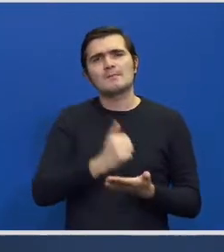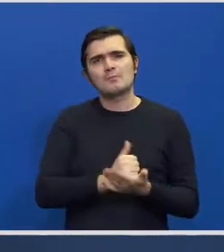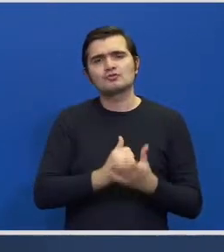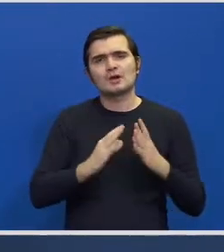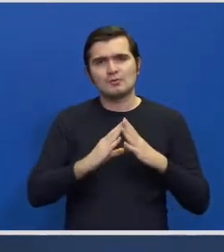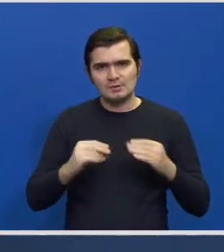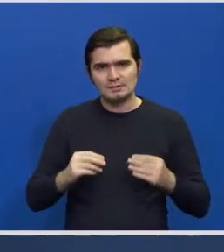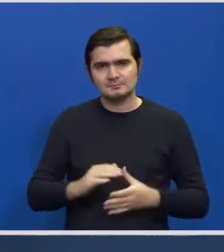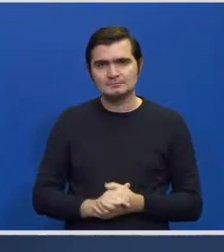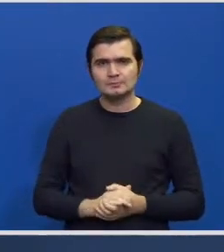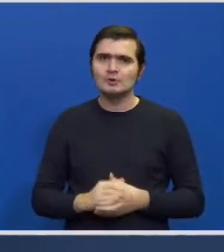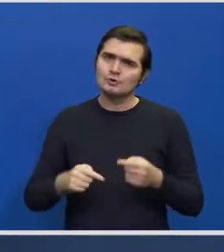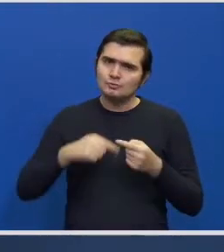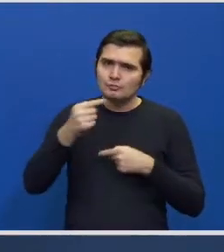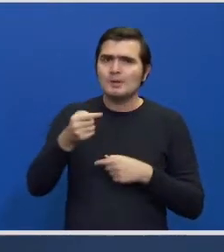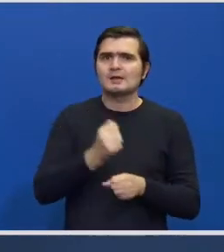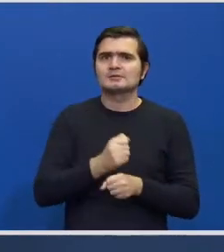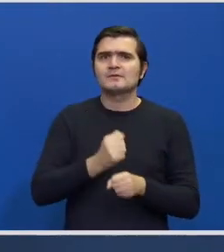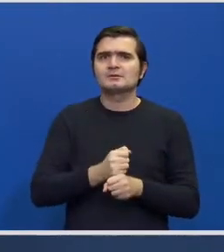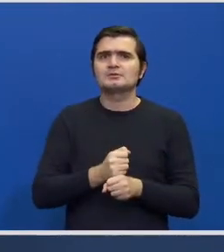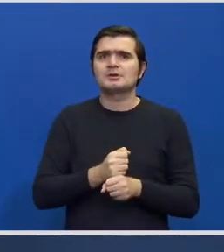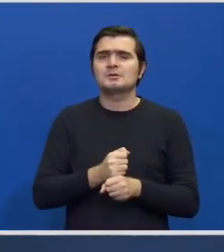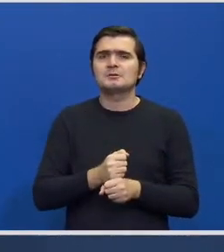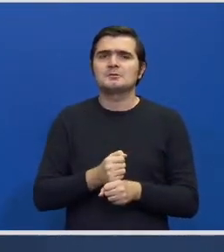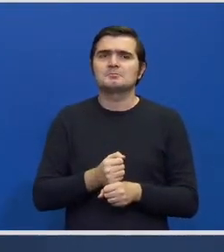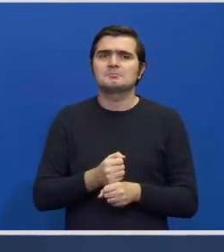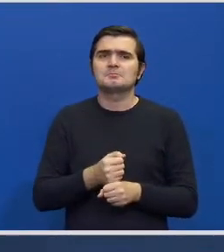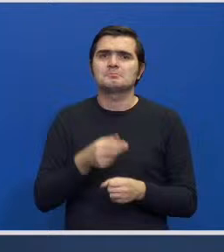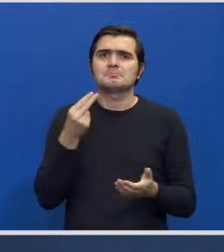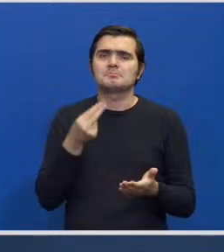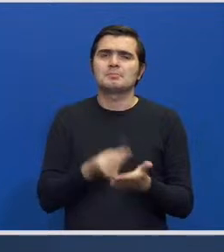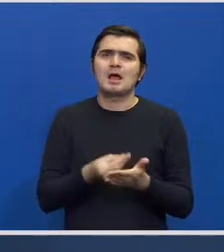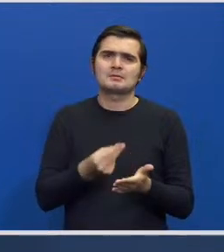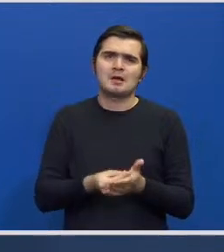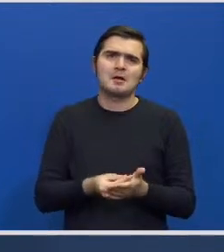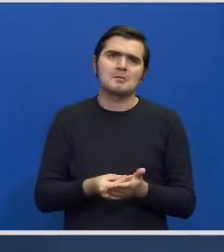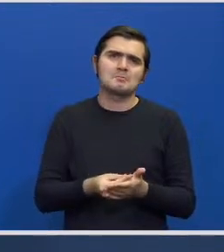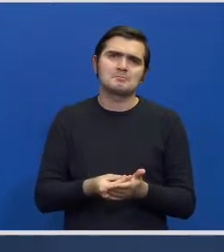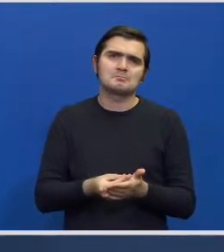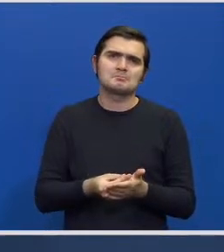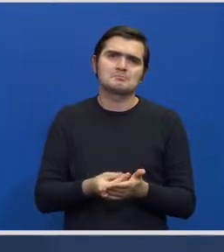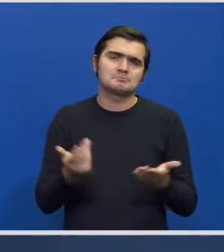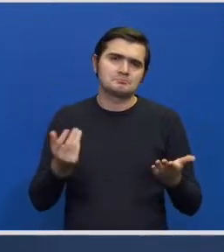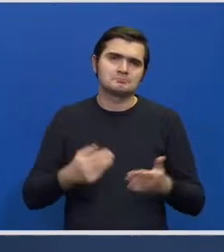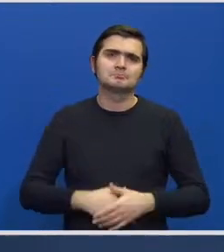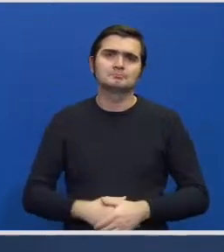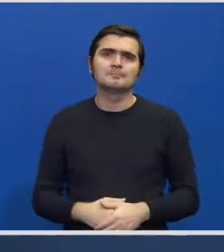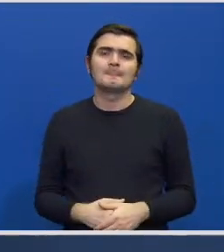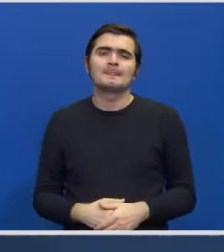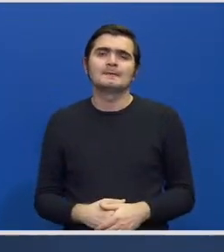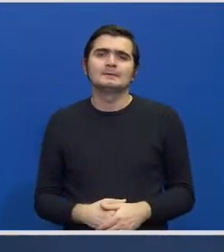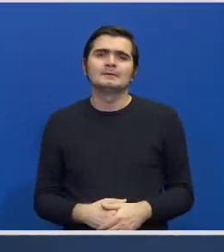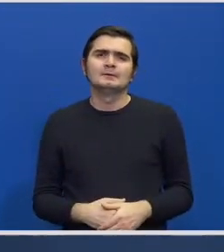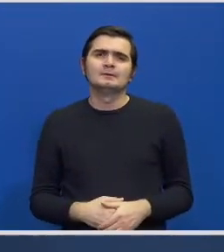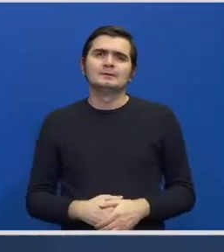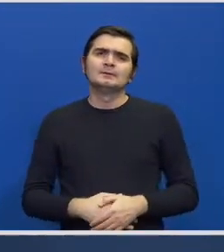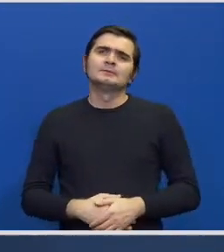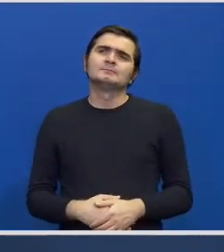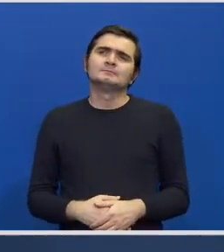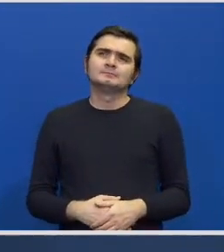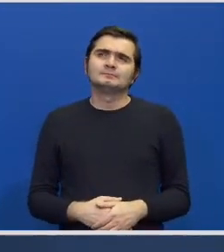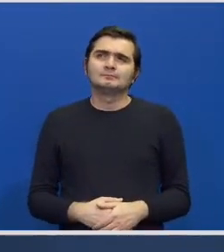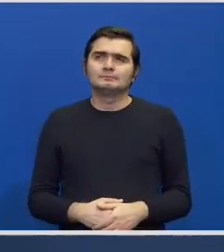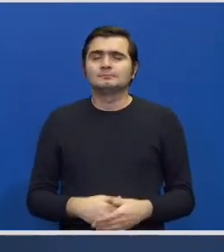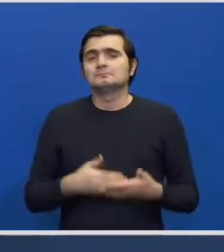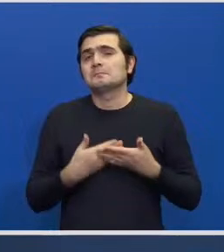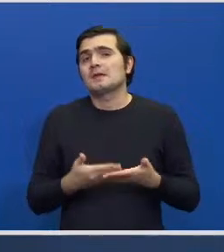care va exista la Poșta Română și are loc tranzacționarea sau are loc, îmi cer scuze, efectuarea